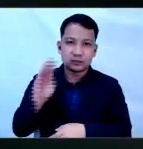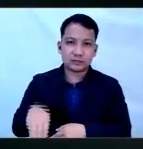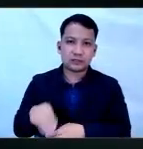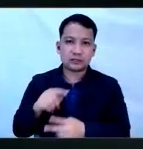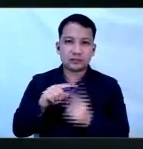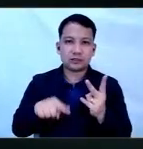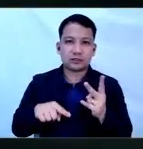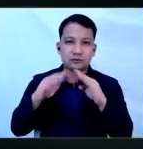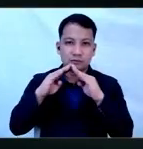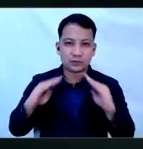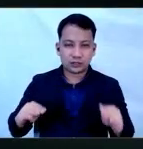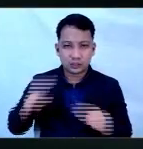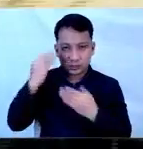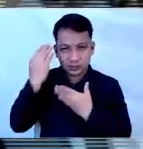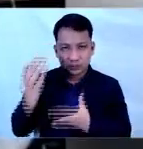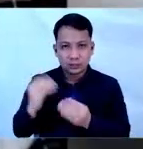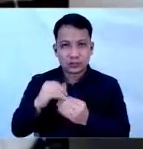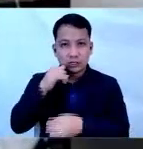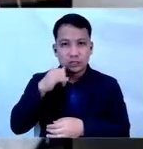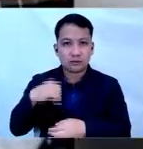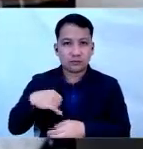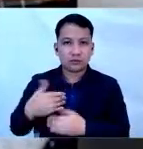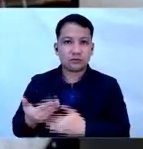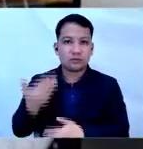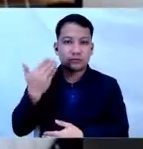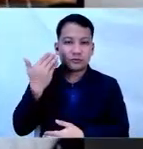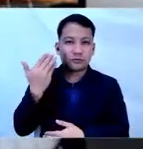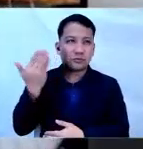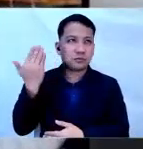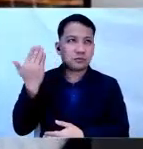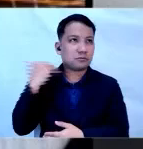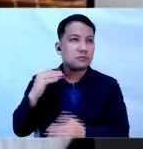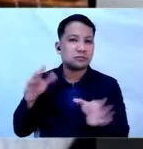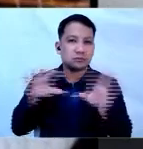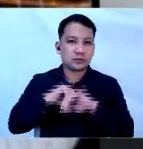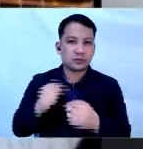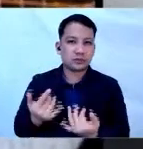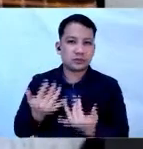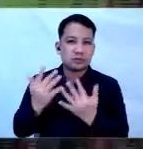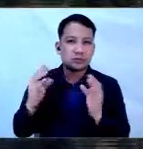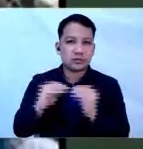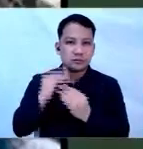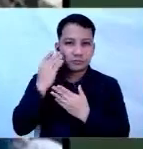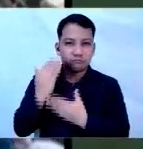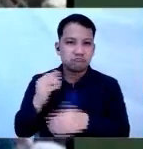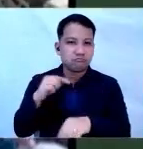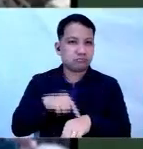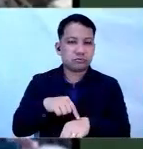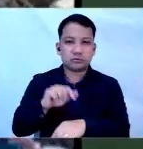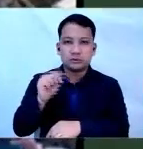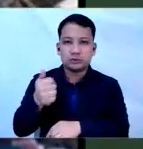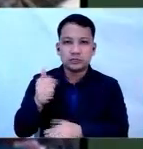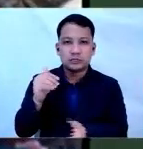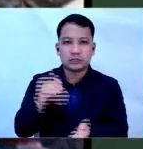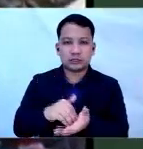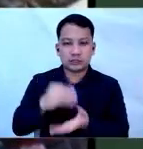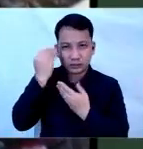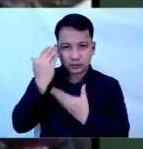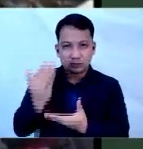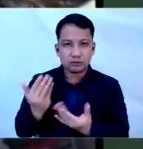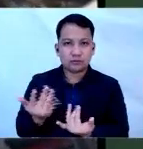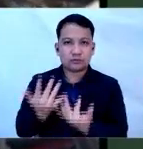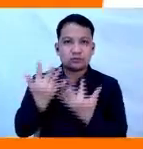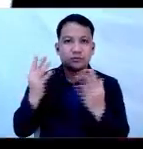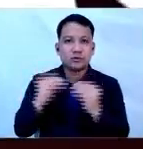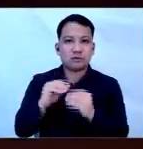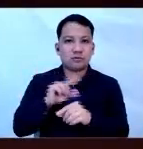Baseco compound kahapon ng umaga. Naapula rin agad ng apoy. Tinatayang nasa 10,000 ang pinsala ng sunog. Wala naman